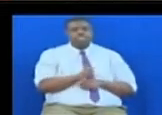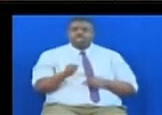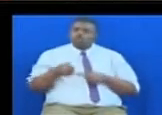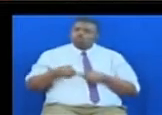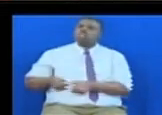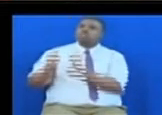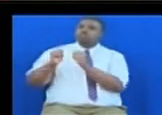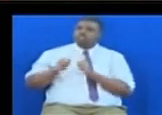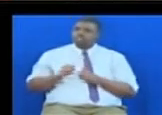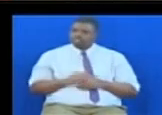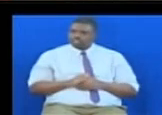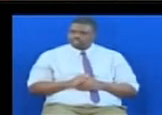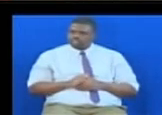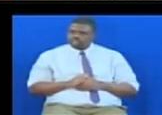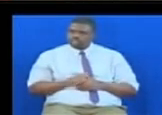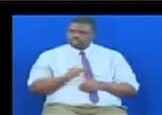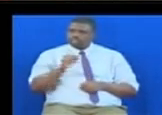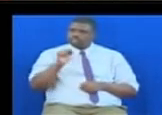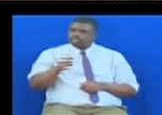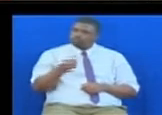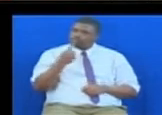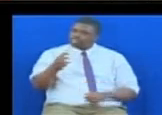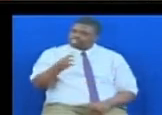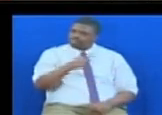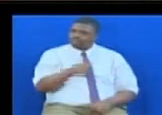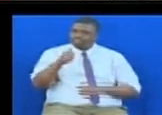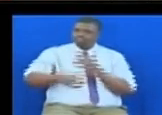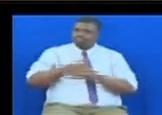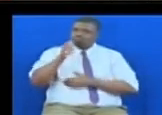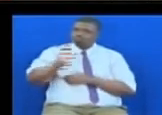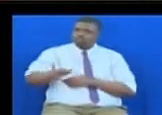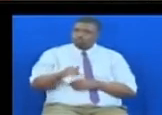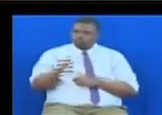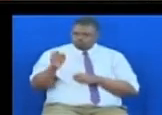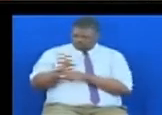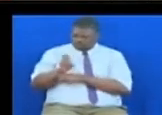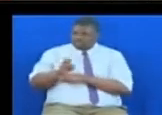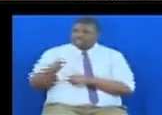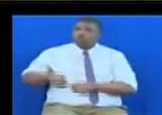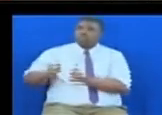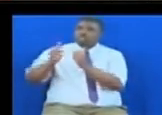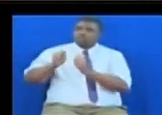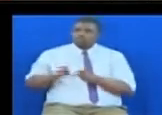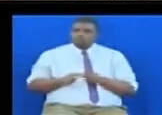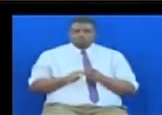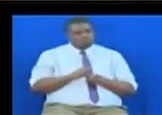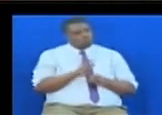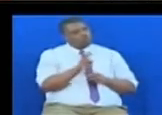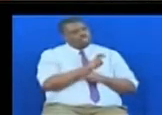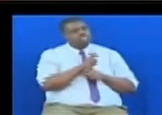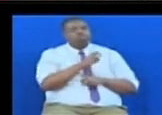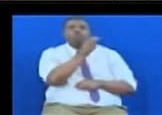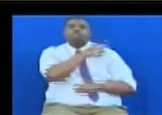wenyewe. Ndio lilikuwa tamko lao kwamba viongozi wao watalindwa na wao wenyewe. Walinzi wa Mboyo walikuwa wapi jana usiku?